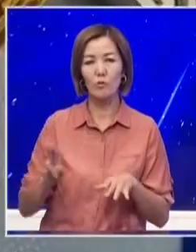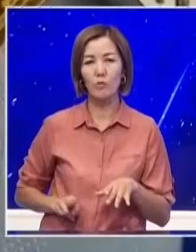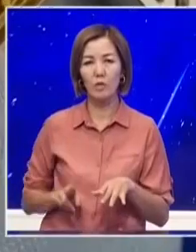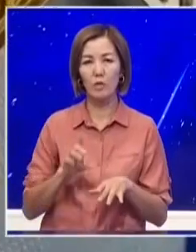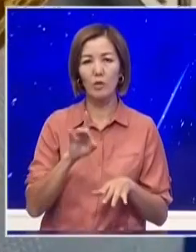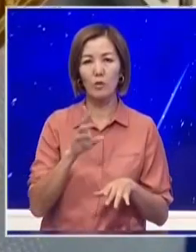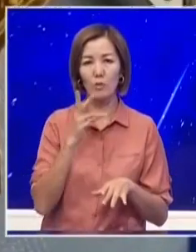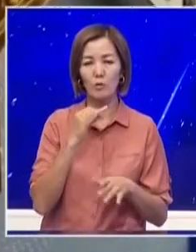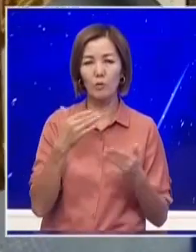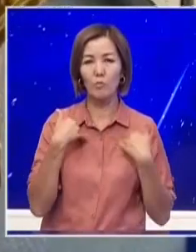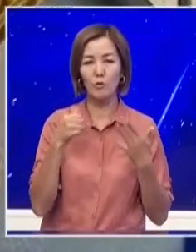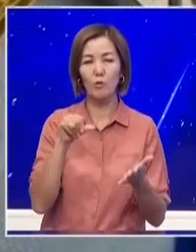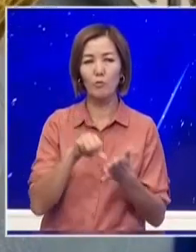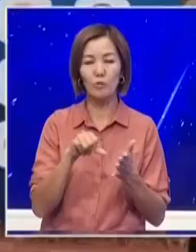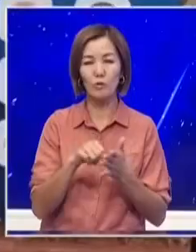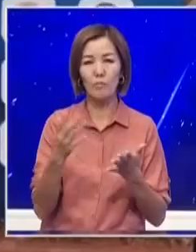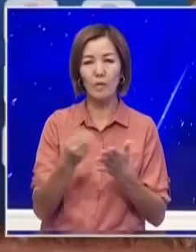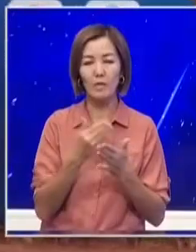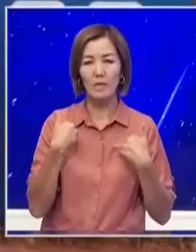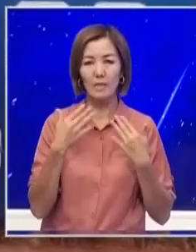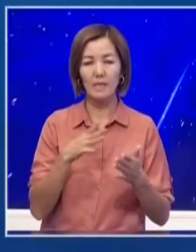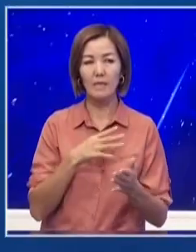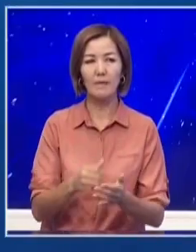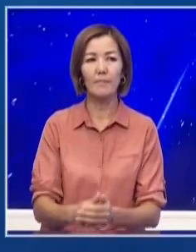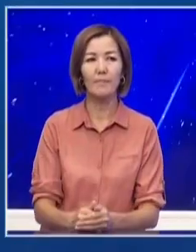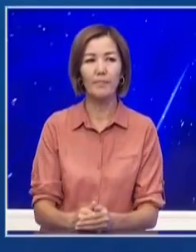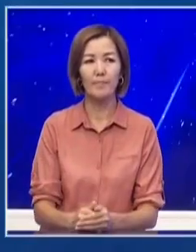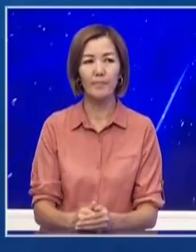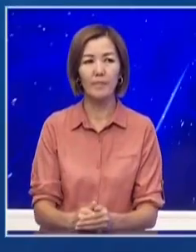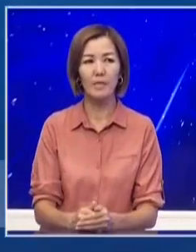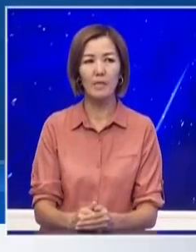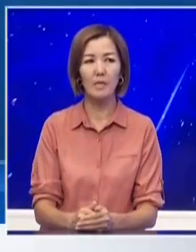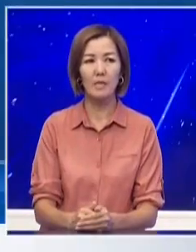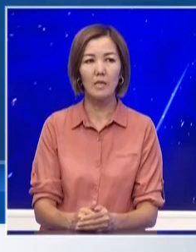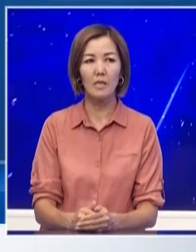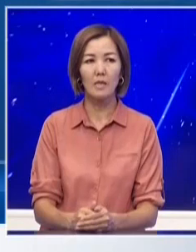Рүстем Қалиев құттықтау сөз сөйлеп қатысушыларға сәттілік тіледі.